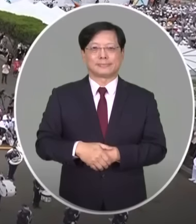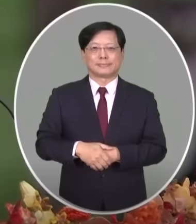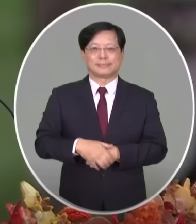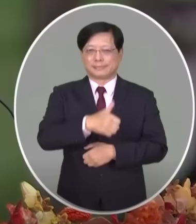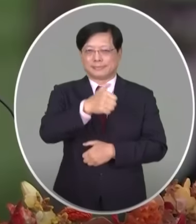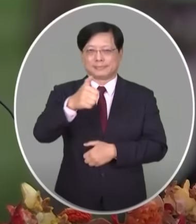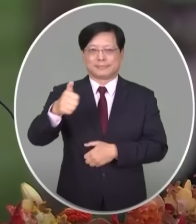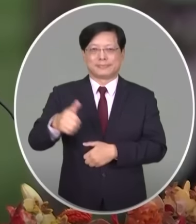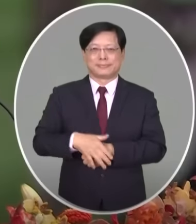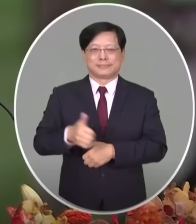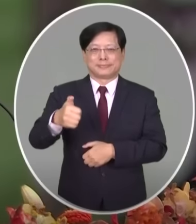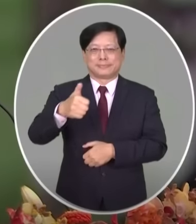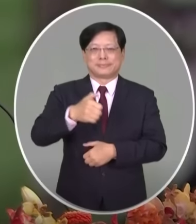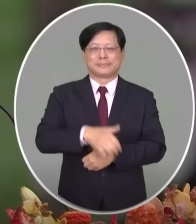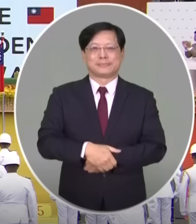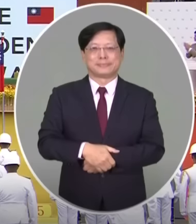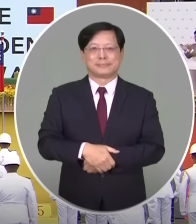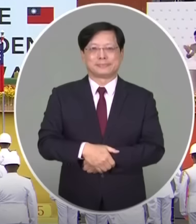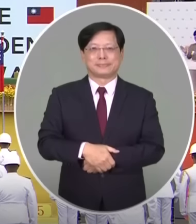谢谢大家，谢谢。